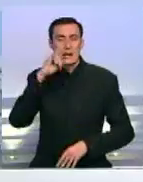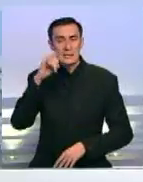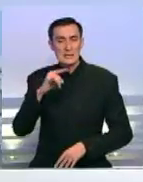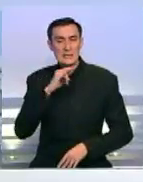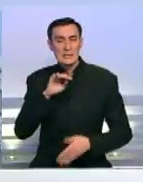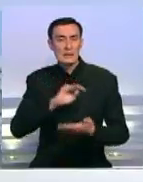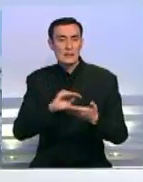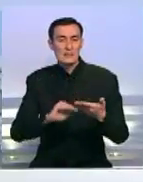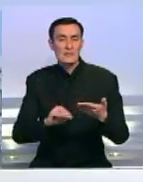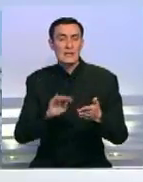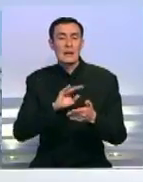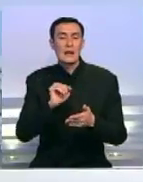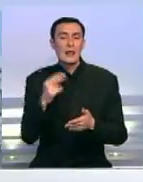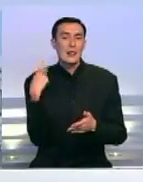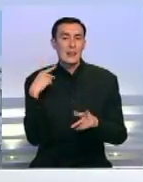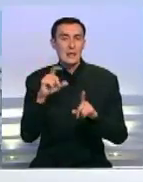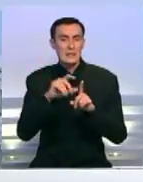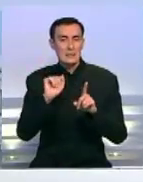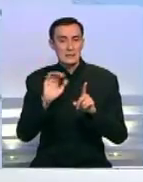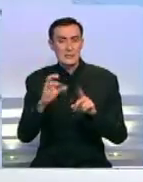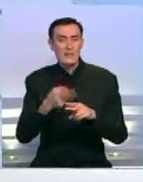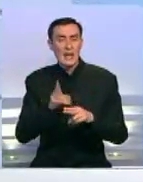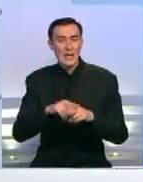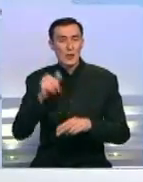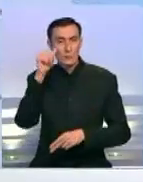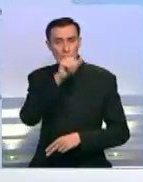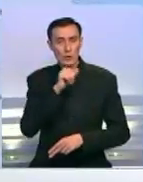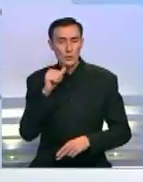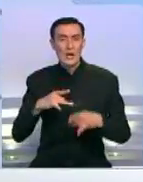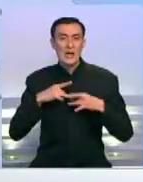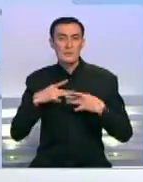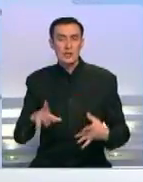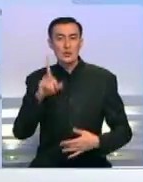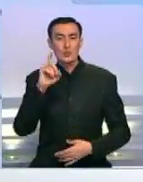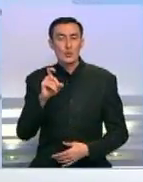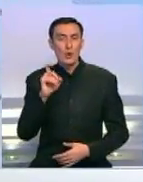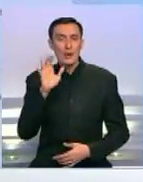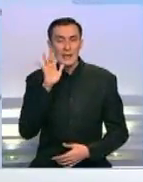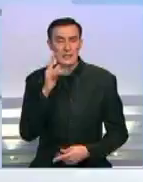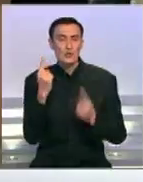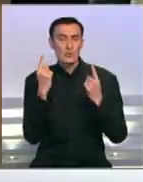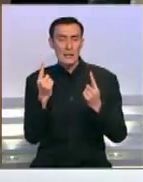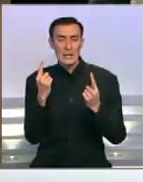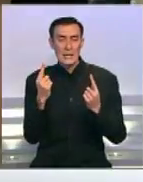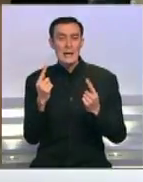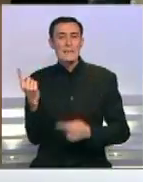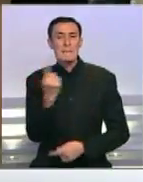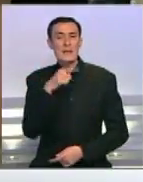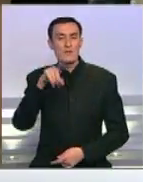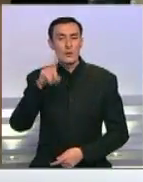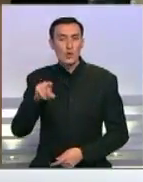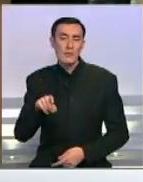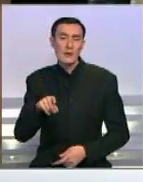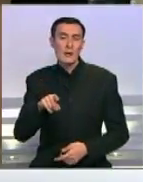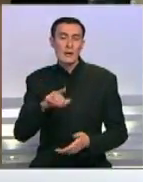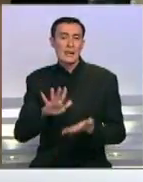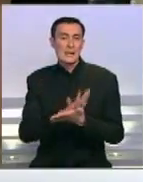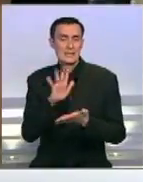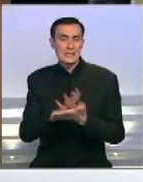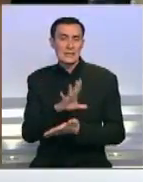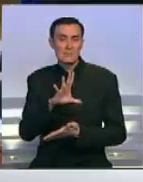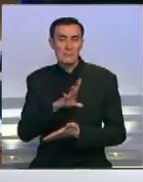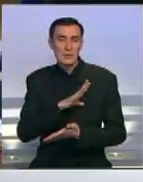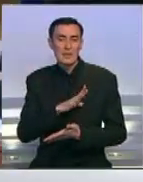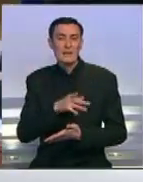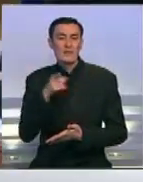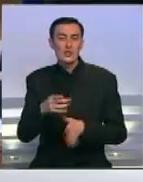классиков, написанных на латинице. Отмечу, в этом году издание отмечает свой столетний юбилей. Первый номер газеты под названием «Таршелек» вышел в